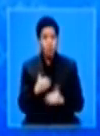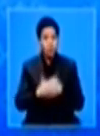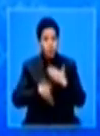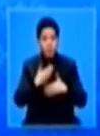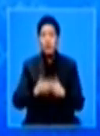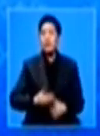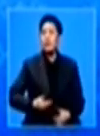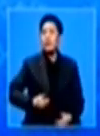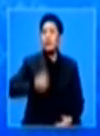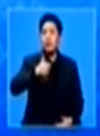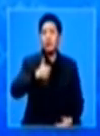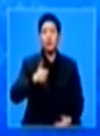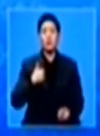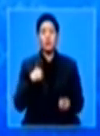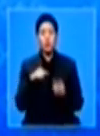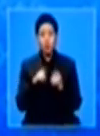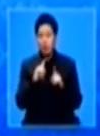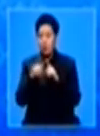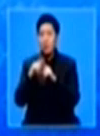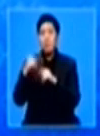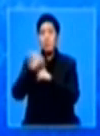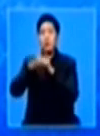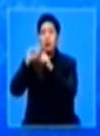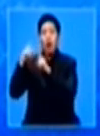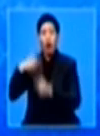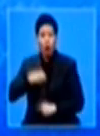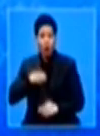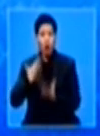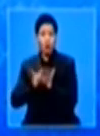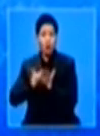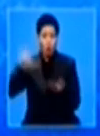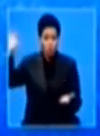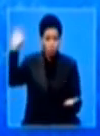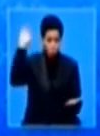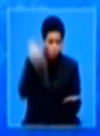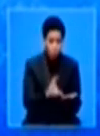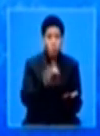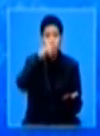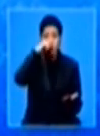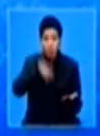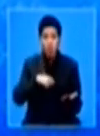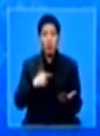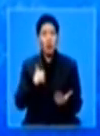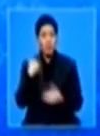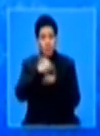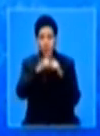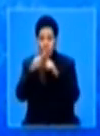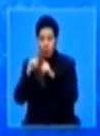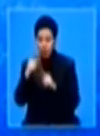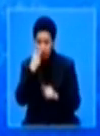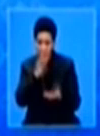องของการปฏิรูปหรือการแก้ปัญหาแต่ก็ยังมีเรื่องของการเมืองที่ไม่ยอมกันยืนยันว่าเป็นความสั